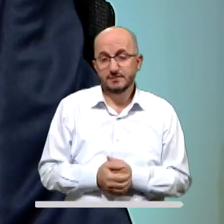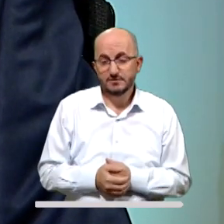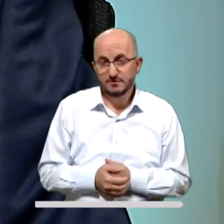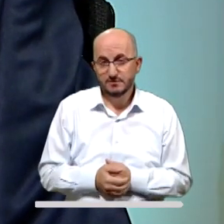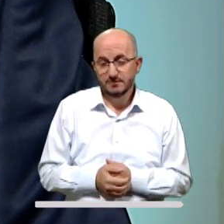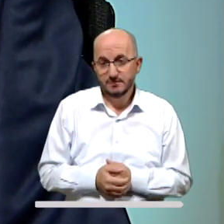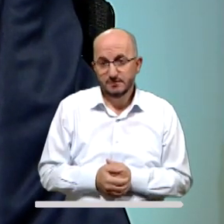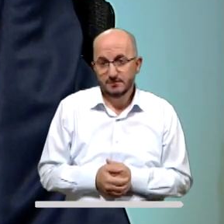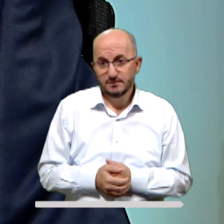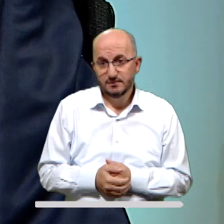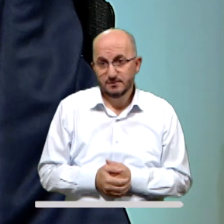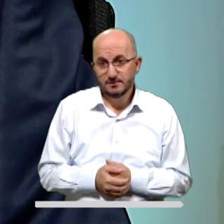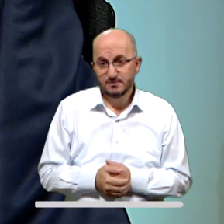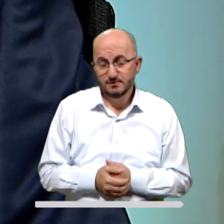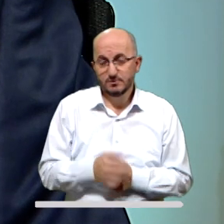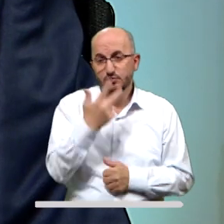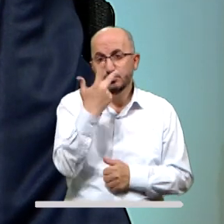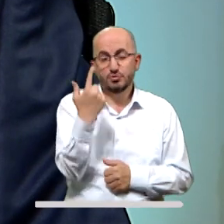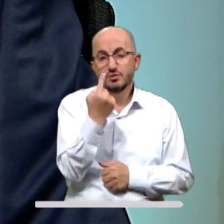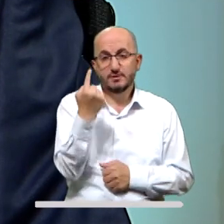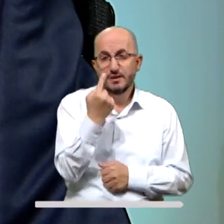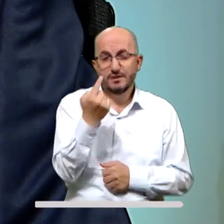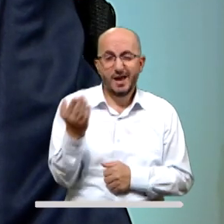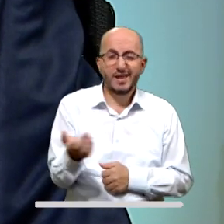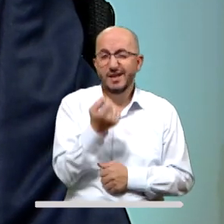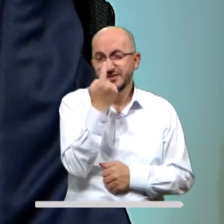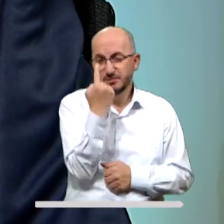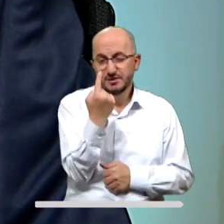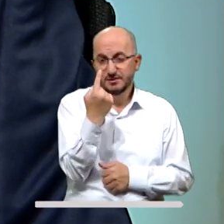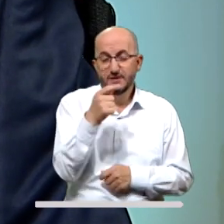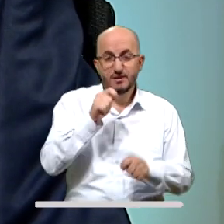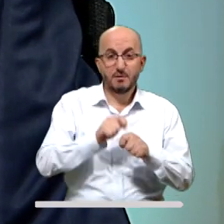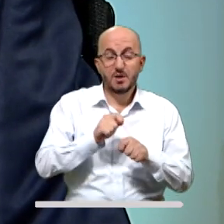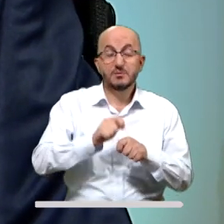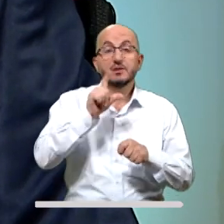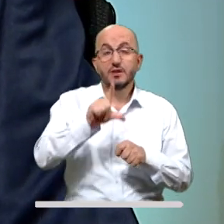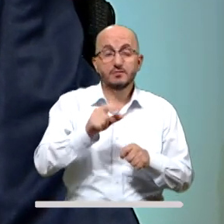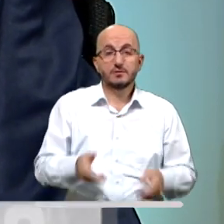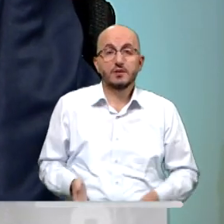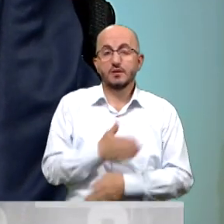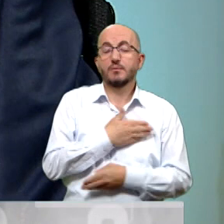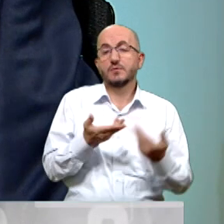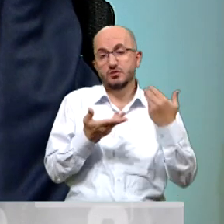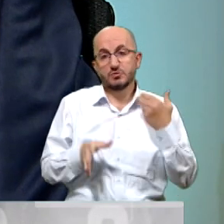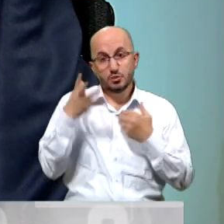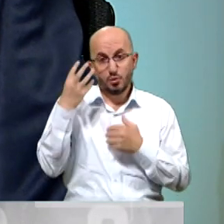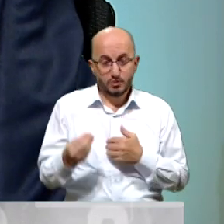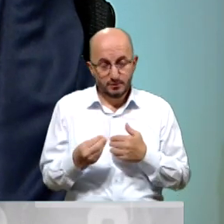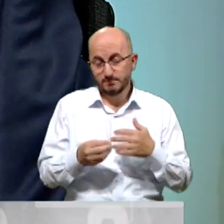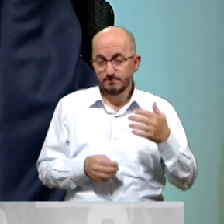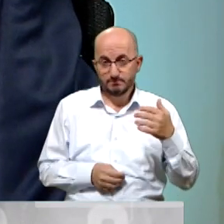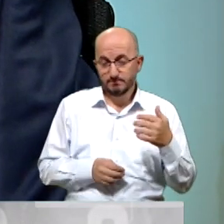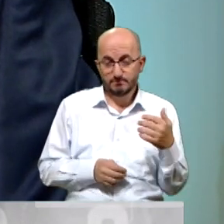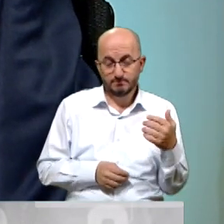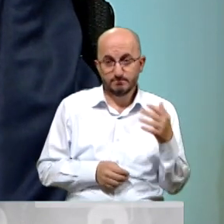şunlarla gerçekleşir. 3 şeyden en az birini yapmamız lazım ki ihramdan çıkabilelim. Yani